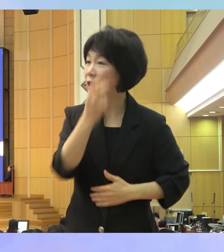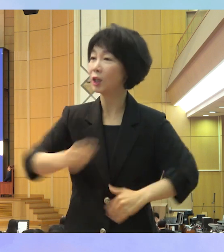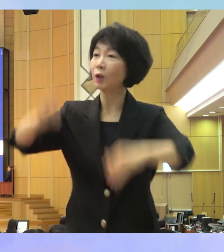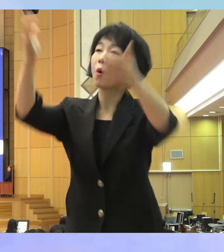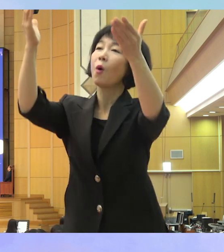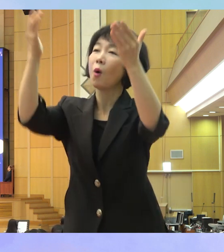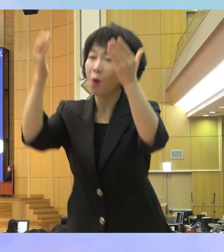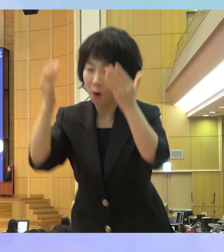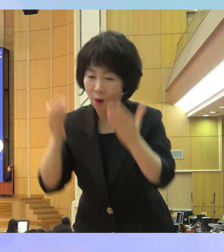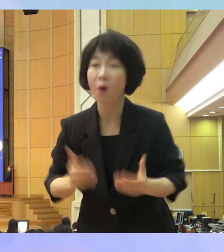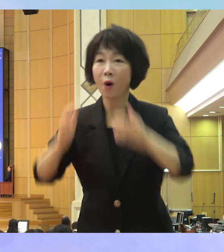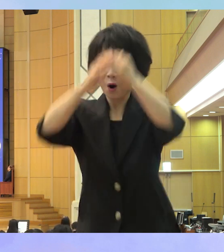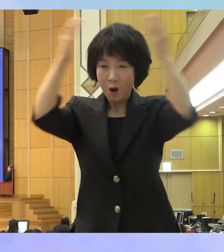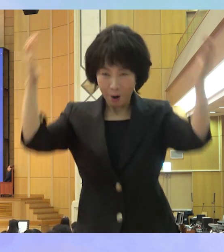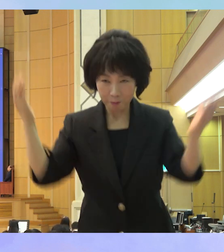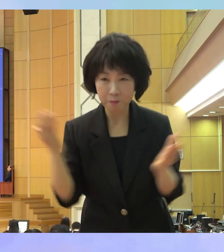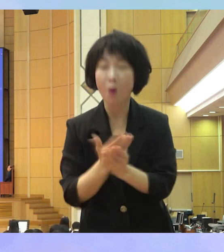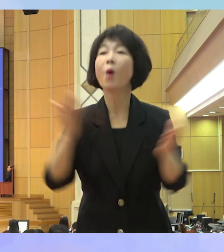살펴주시고